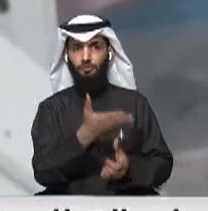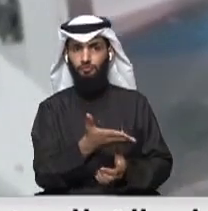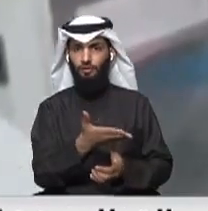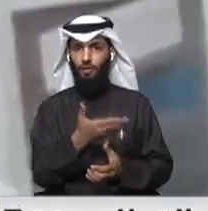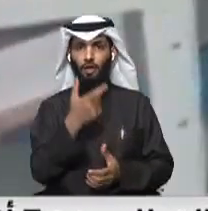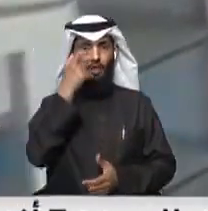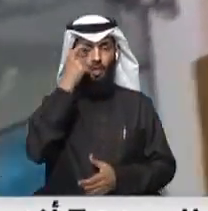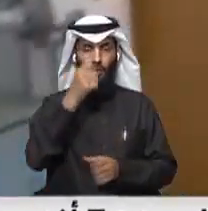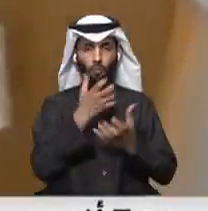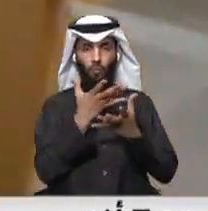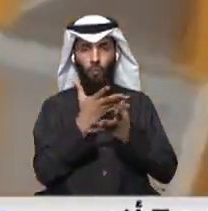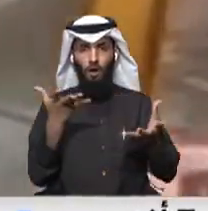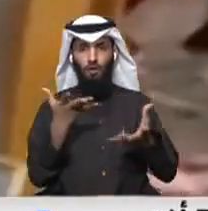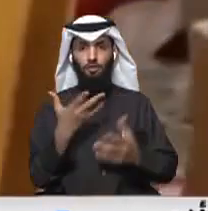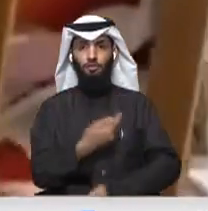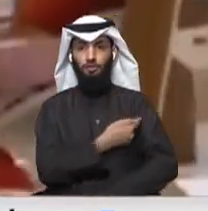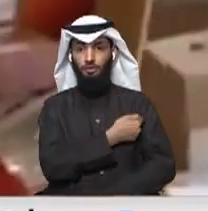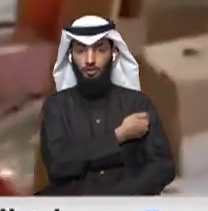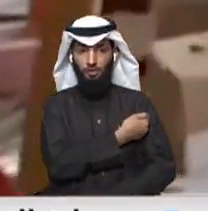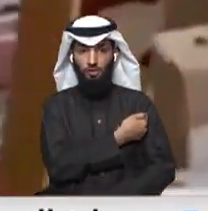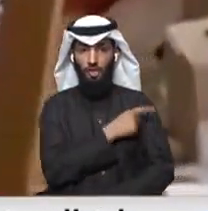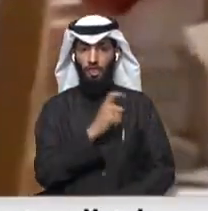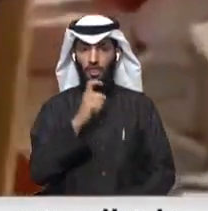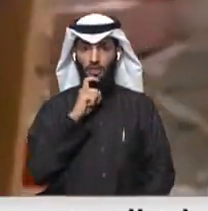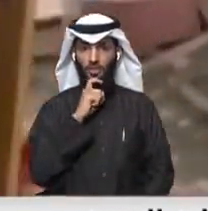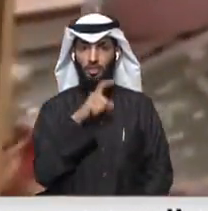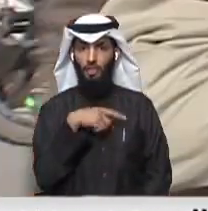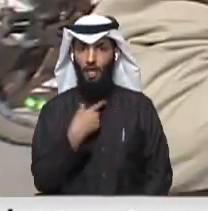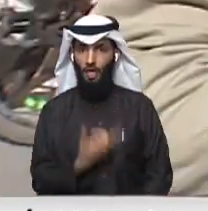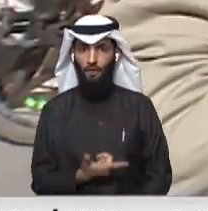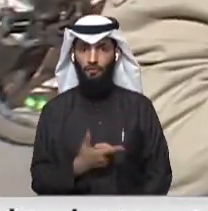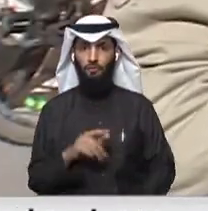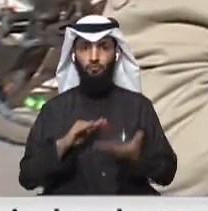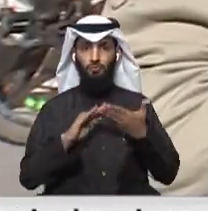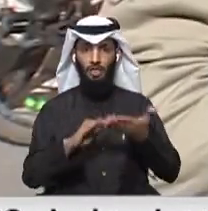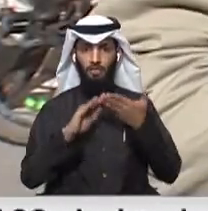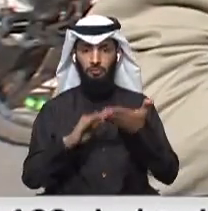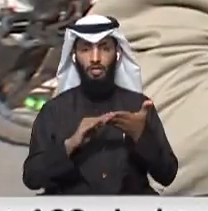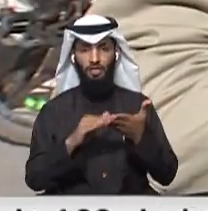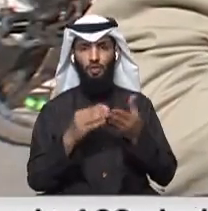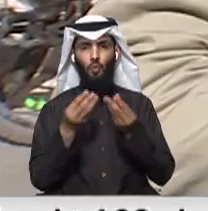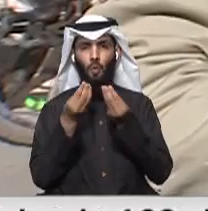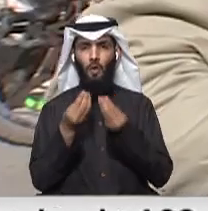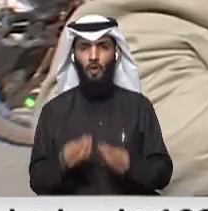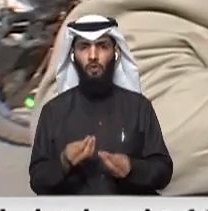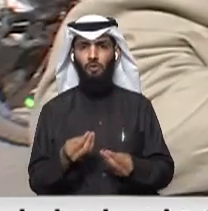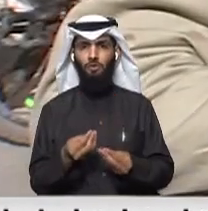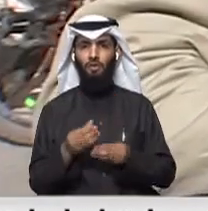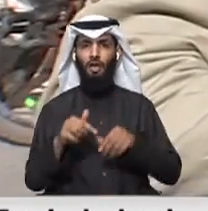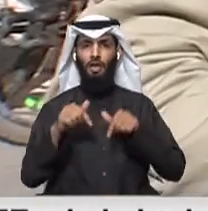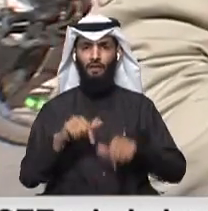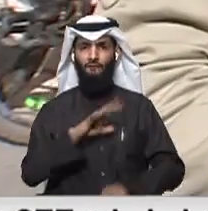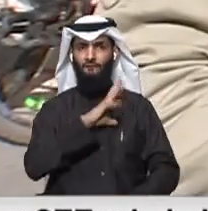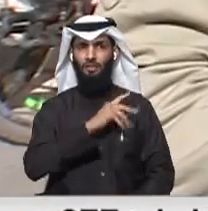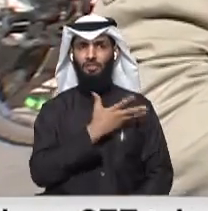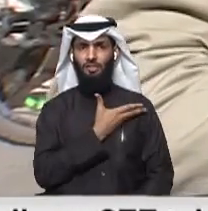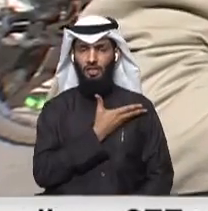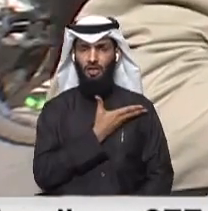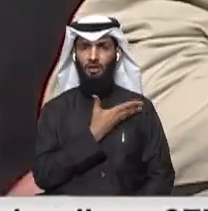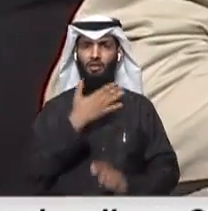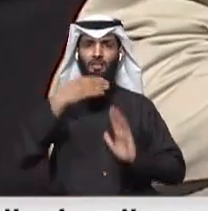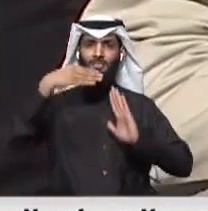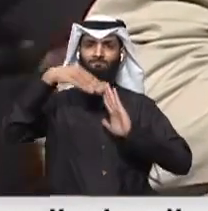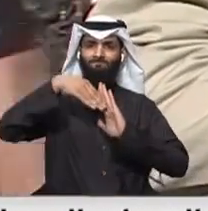الصحية وصعوبة وصول المساعدات الإنسانية. المنظومة الصحية في قطاع غزة تنهار يوما بعد